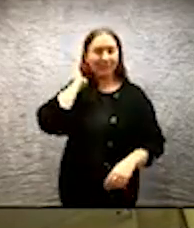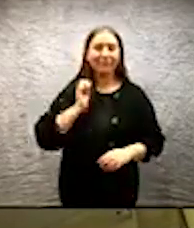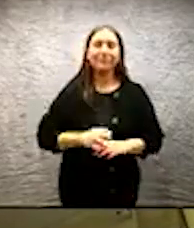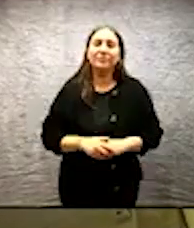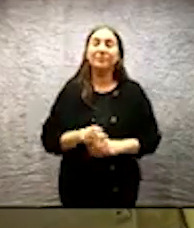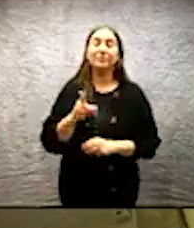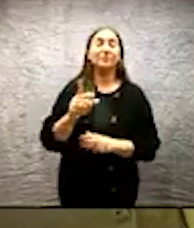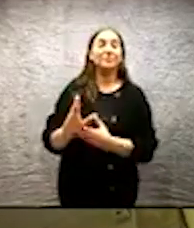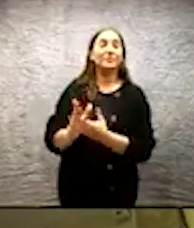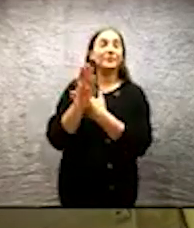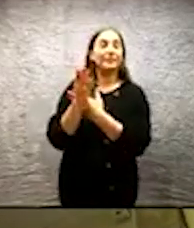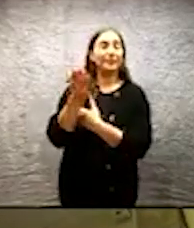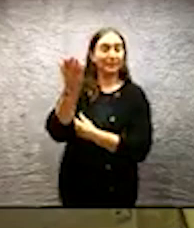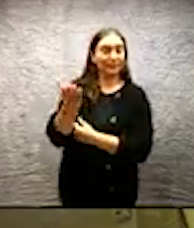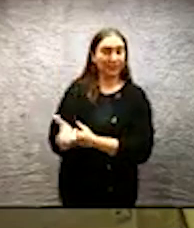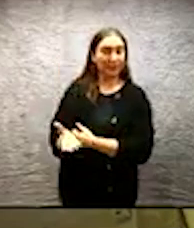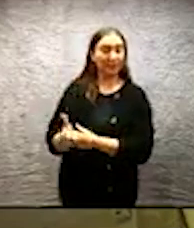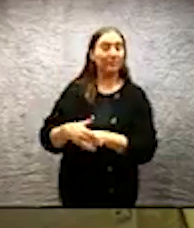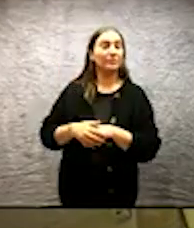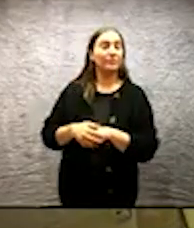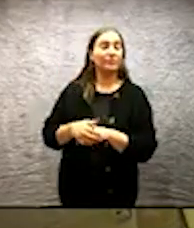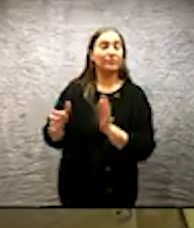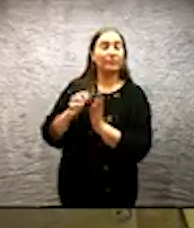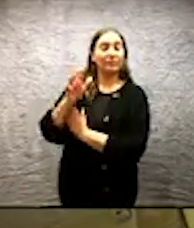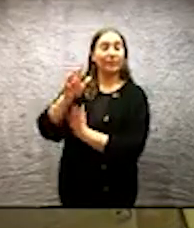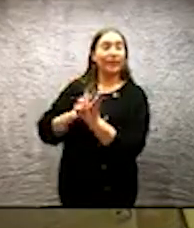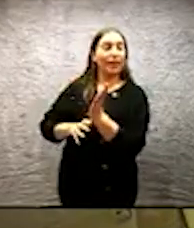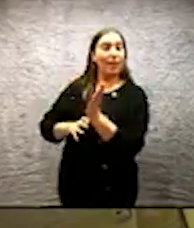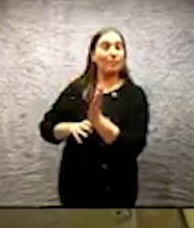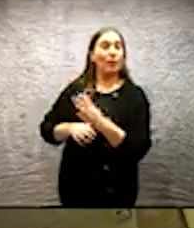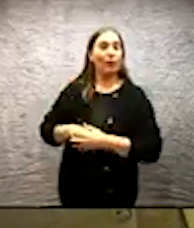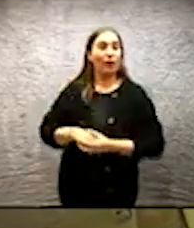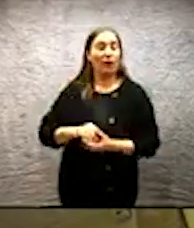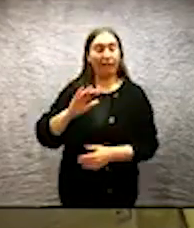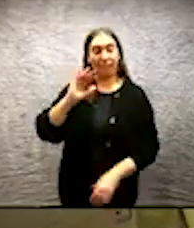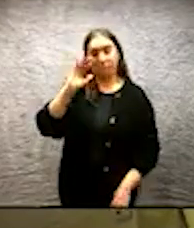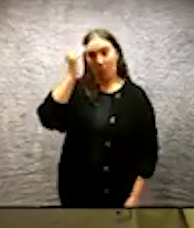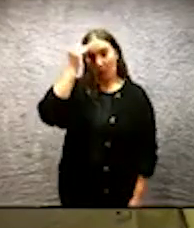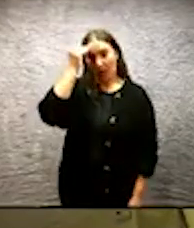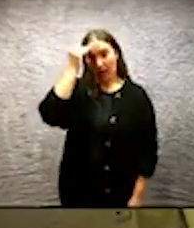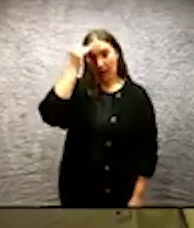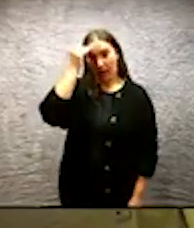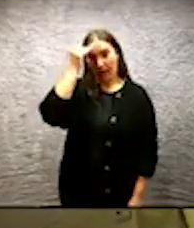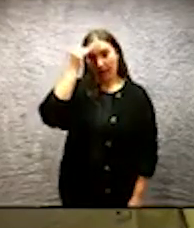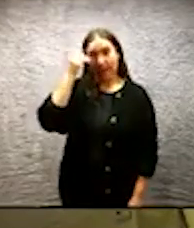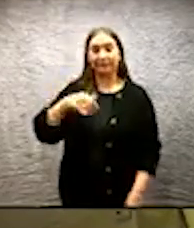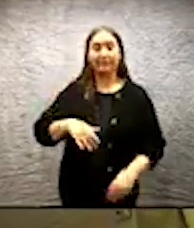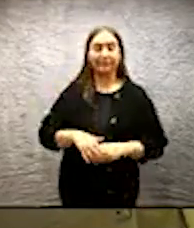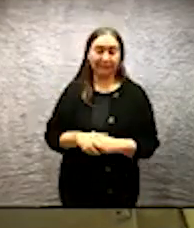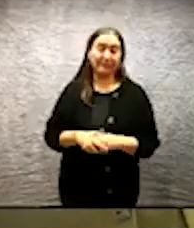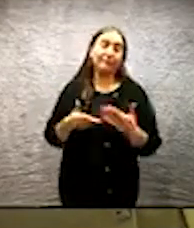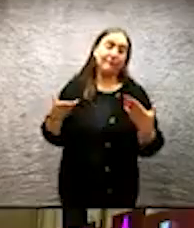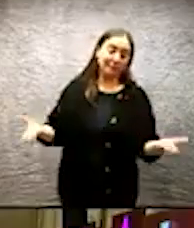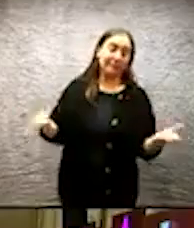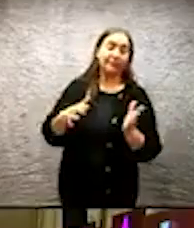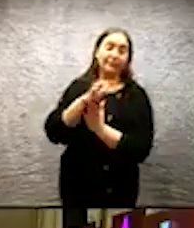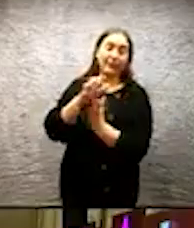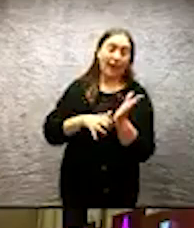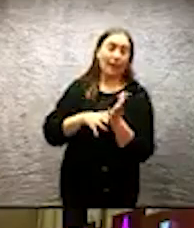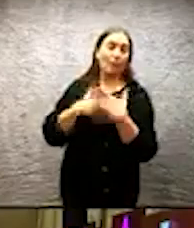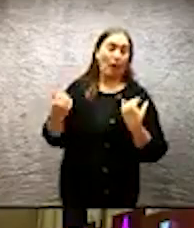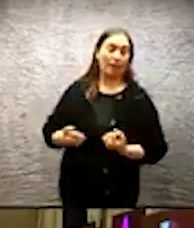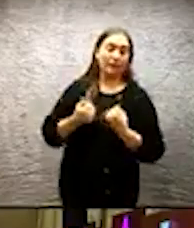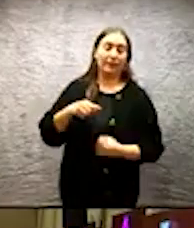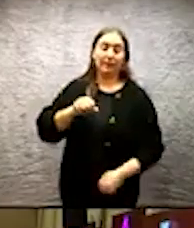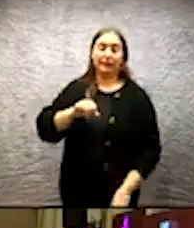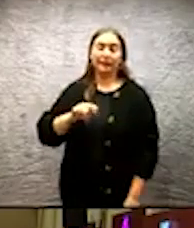nous présenter le rapport moral, en tout cas le rapport d'activité du SIGAL, le